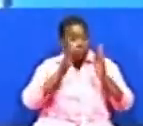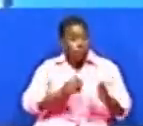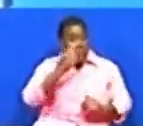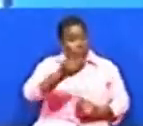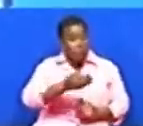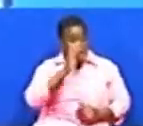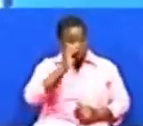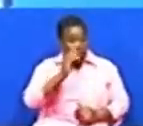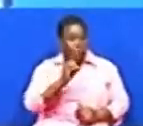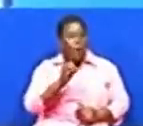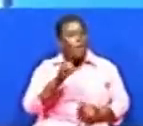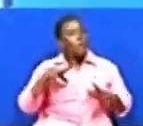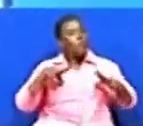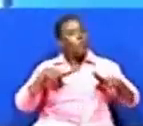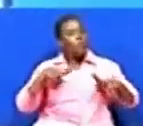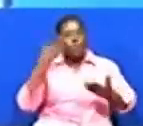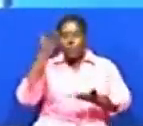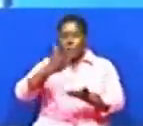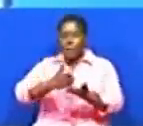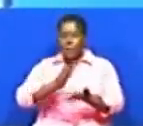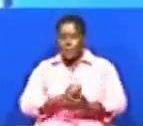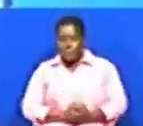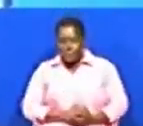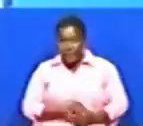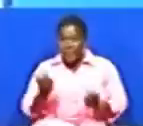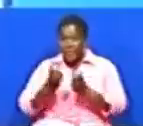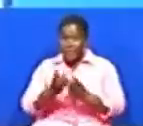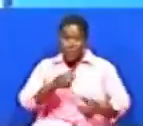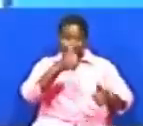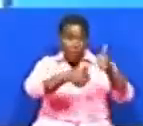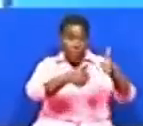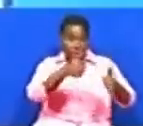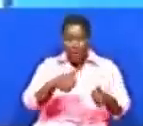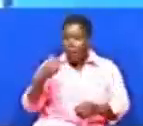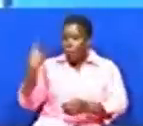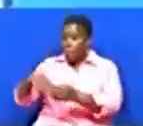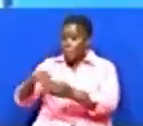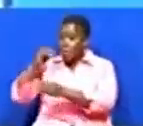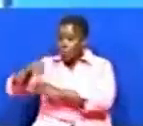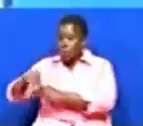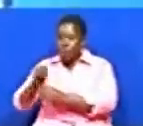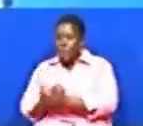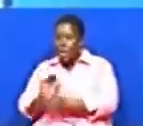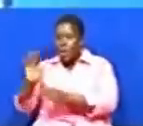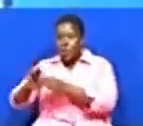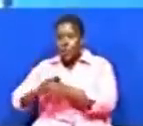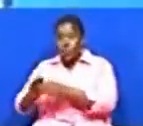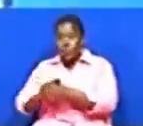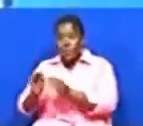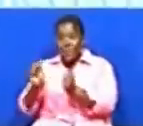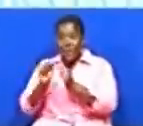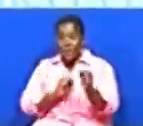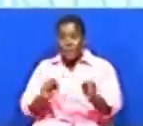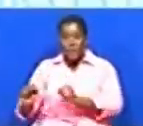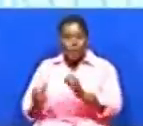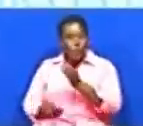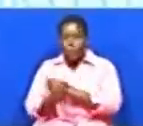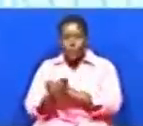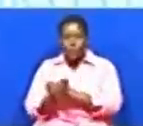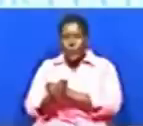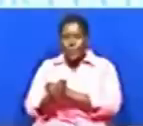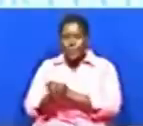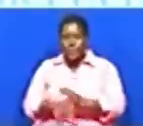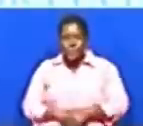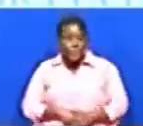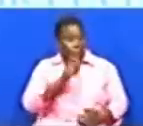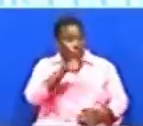mwezi Oktoba mwaka huu unakuwa huru na wa haki, ikiwa ni pamoja na wagombea na wapiga kura kutojihusisha na vitendo vya